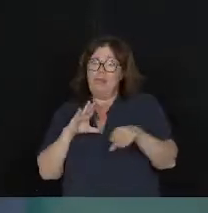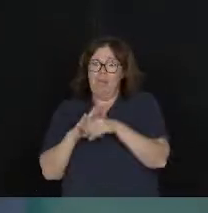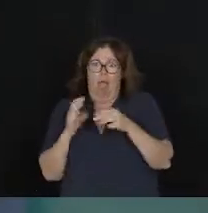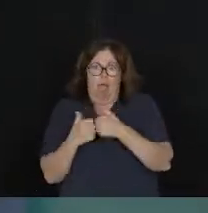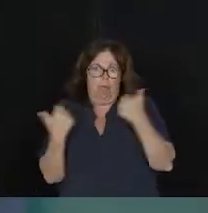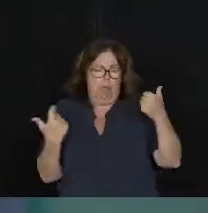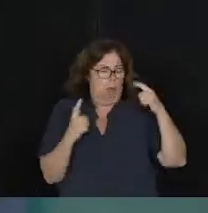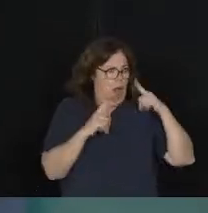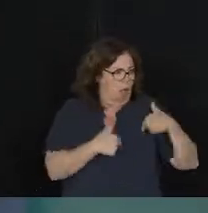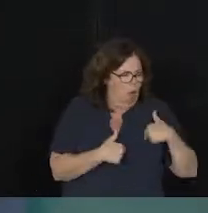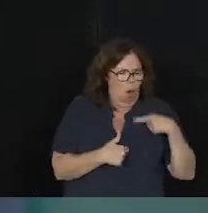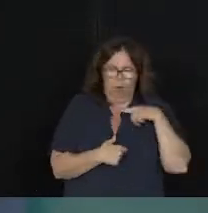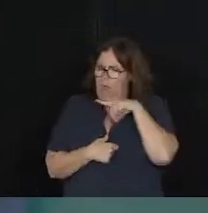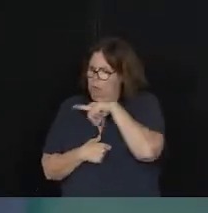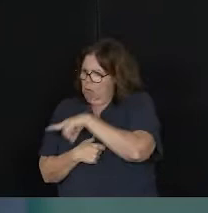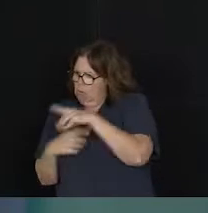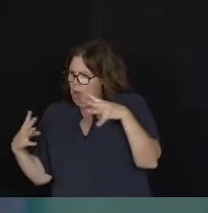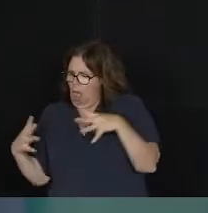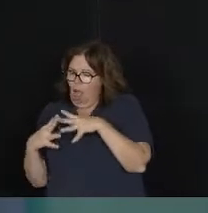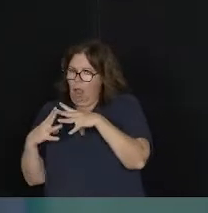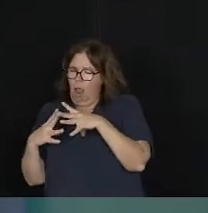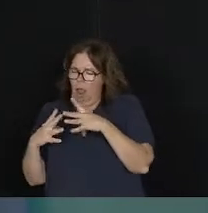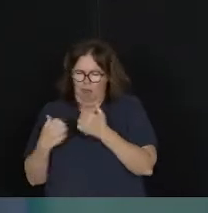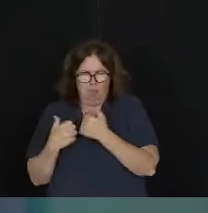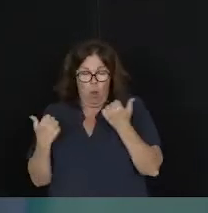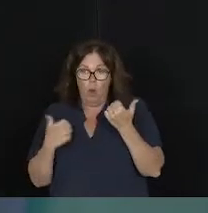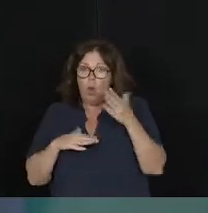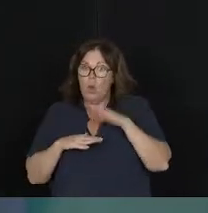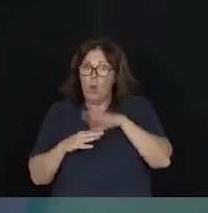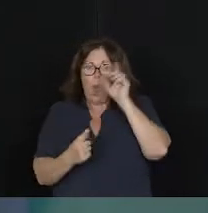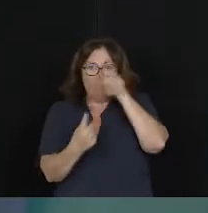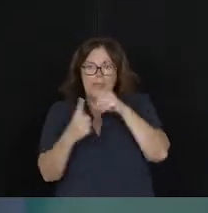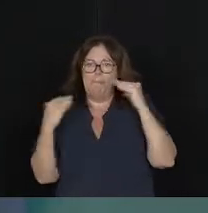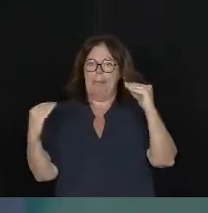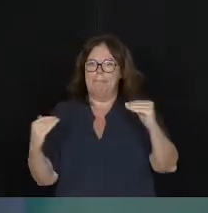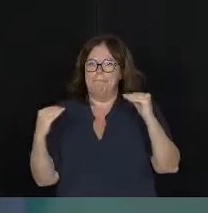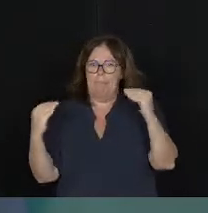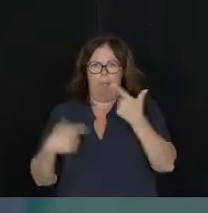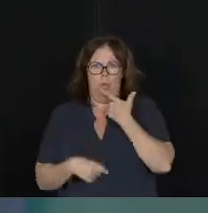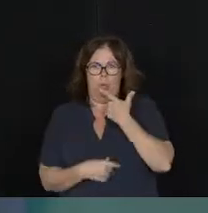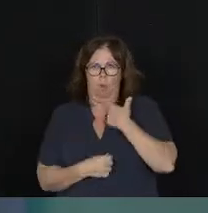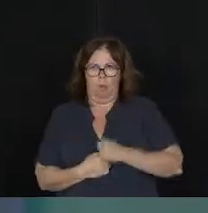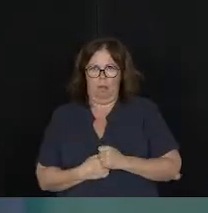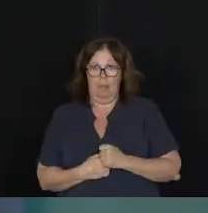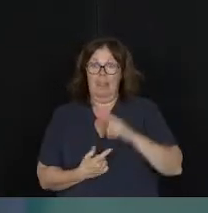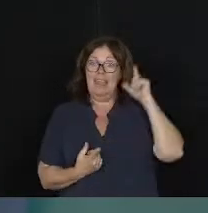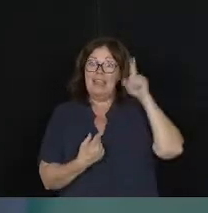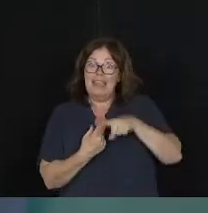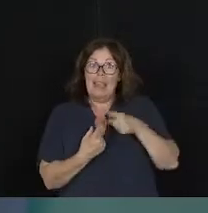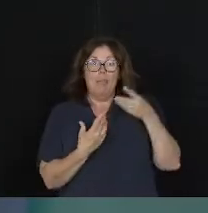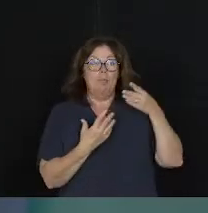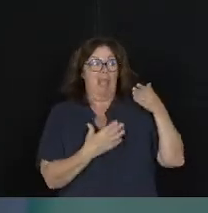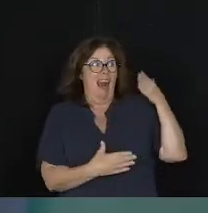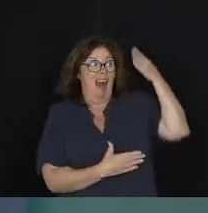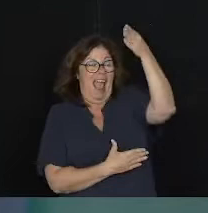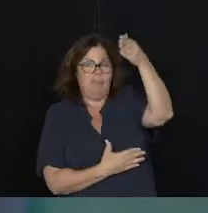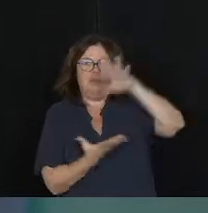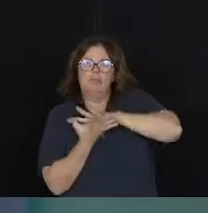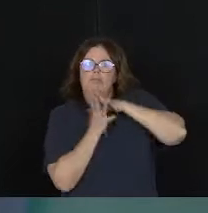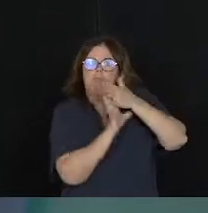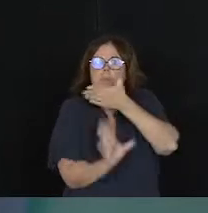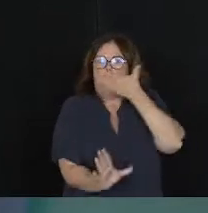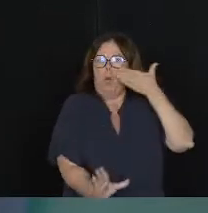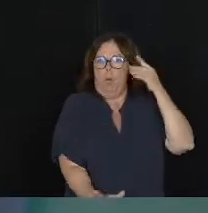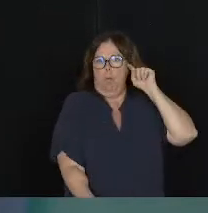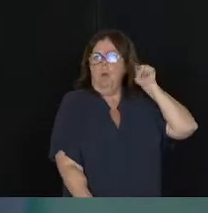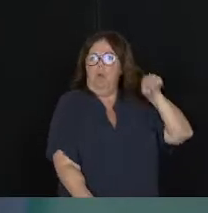apparence partagent pourtant un même objectif. Hein, assurer un avenir meilleur pour les générations futures. On se bat